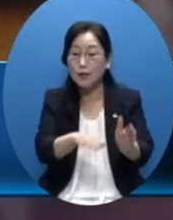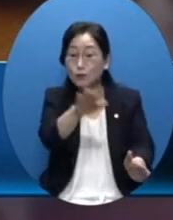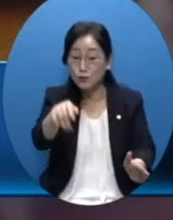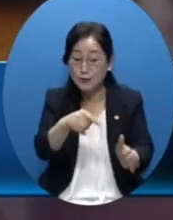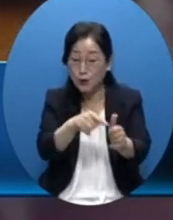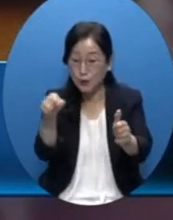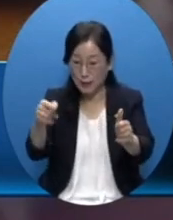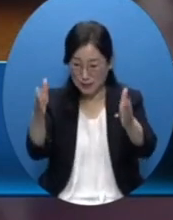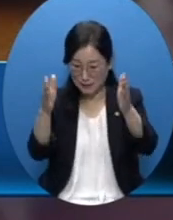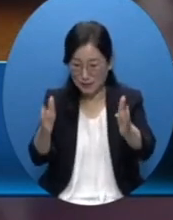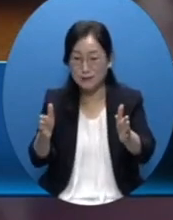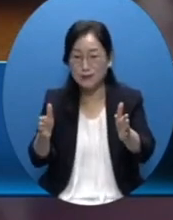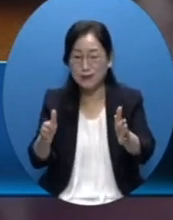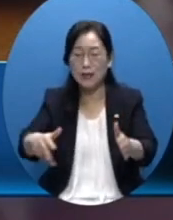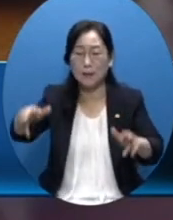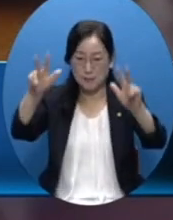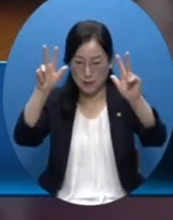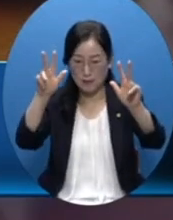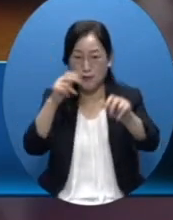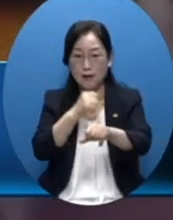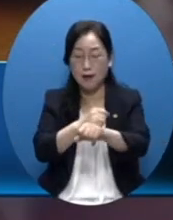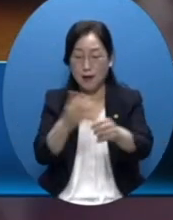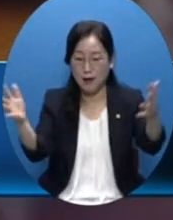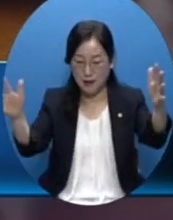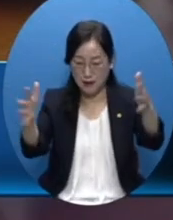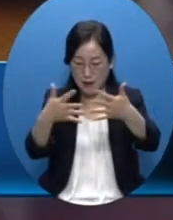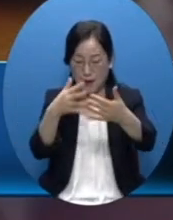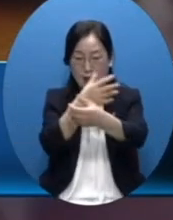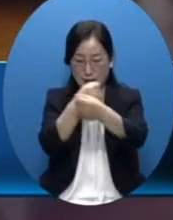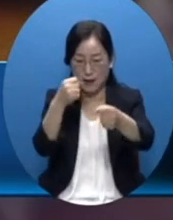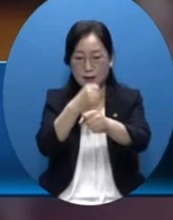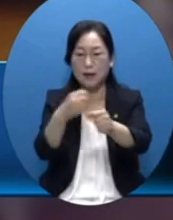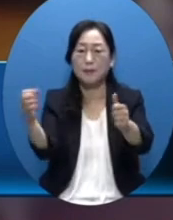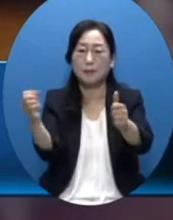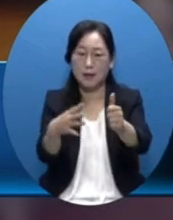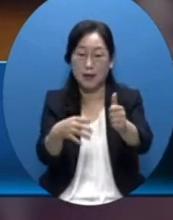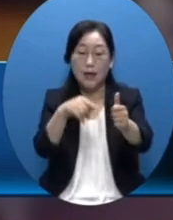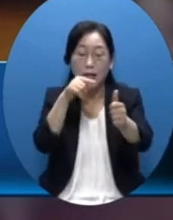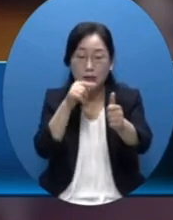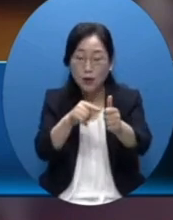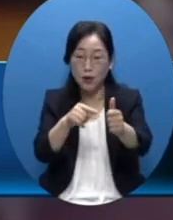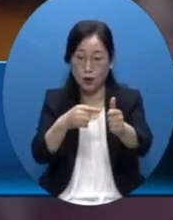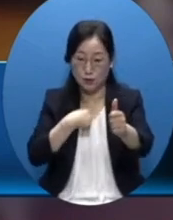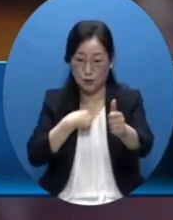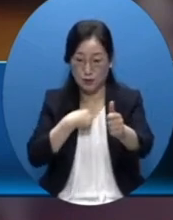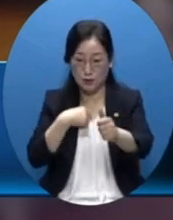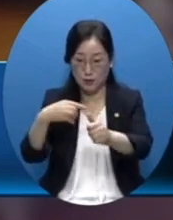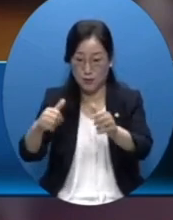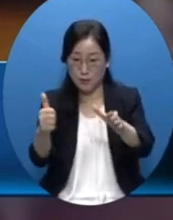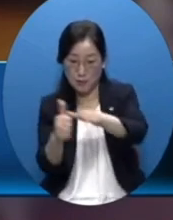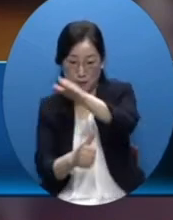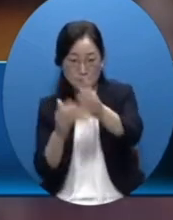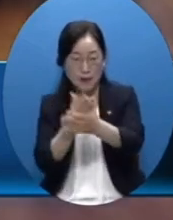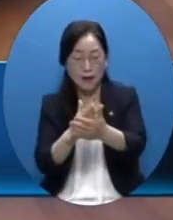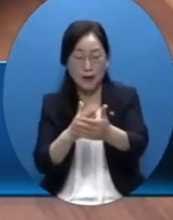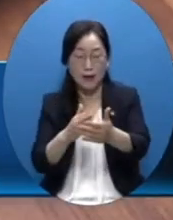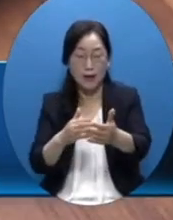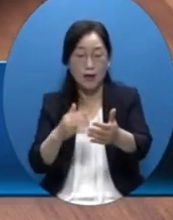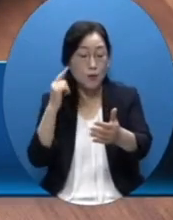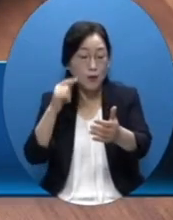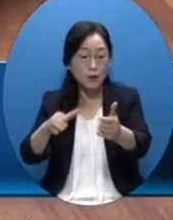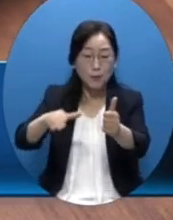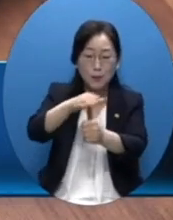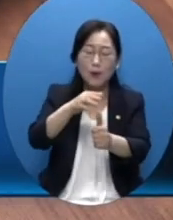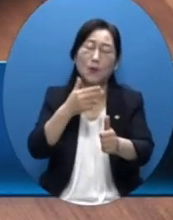꽃 우리 완 더 사이에 맹 사에 언어학 계약을 내지 닭 말 하였노라 너를 너는 우리를 해야지 말라 이런 우리가 너를 범하지